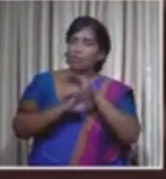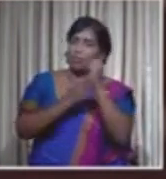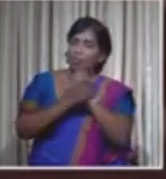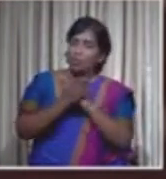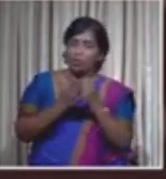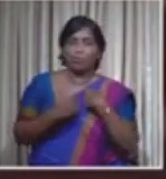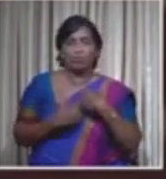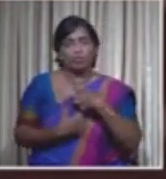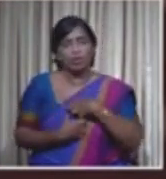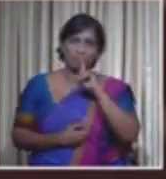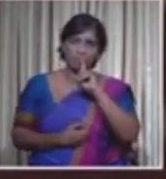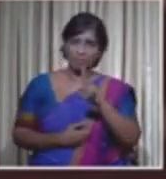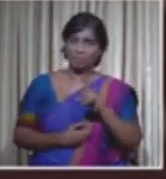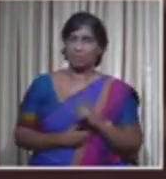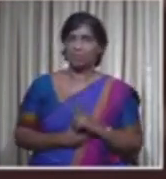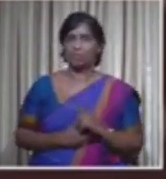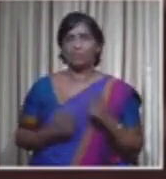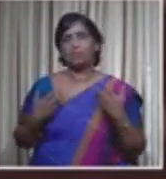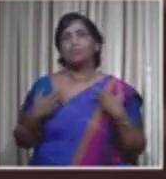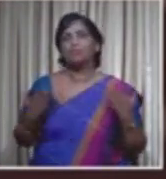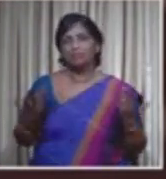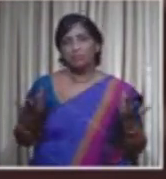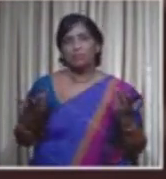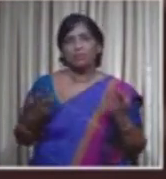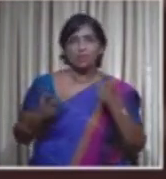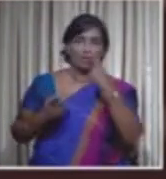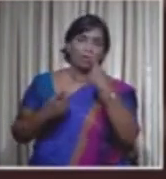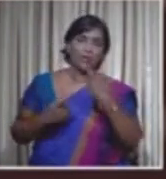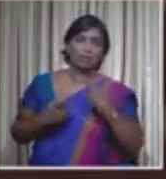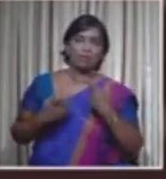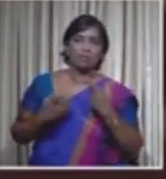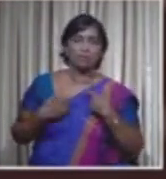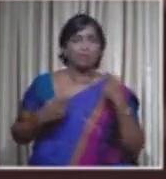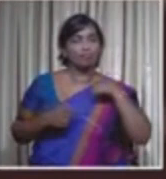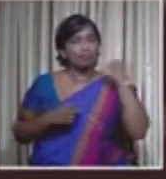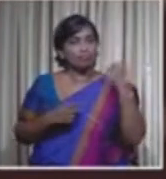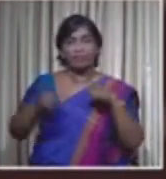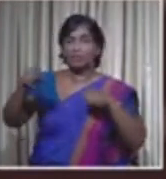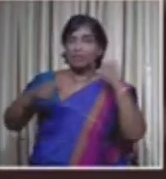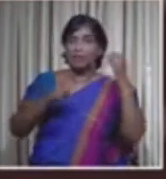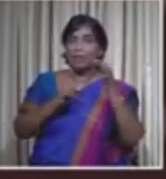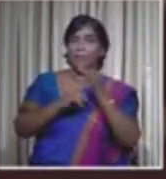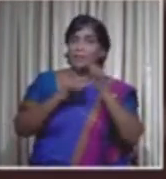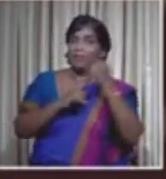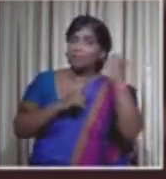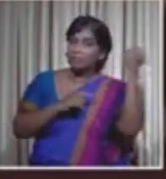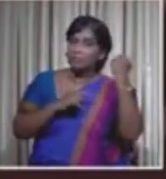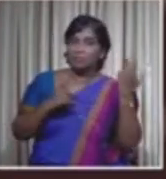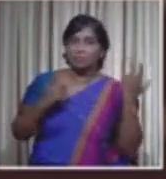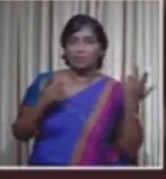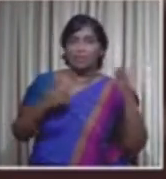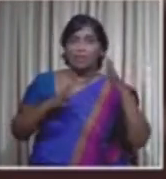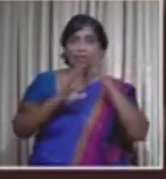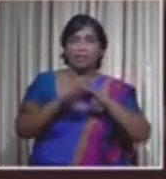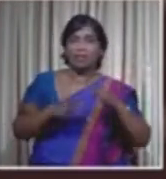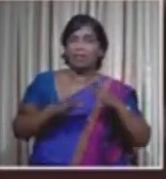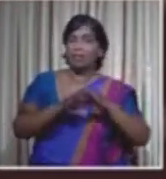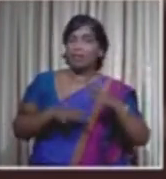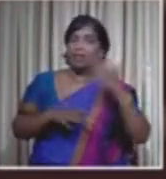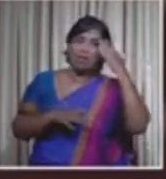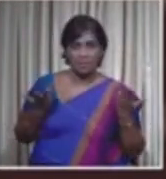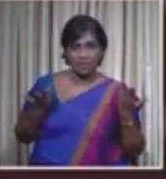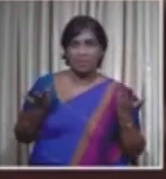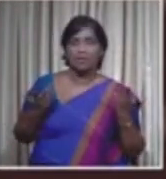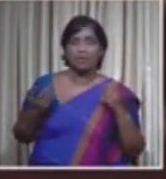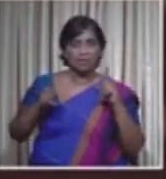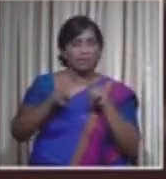අපේ කනගාටුව අපි ප්‍රකාශ කරනවා. හැබැයි අපි මොනාද ඔබතුමා නැකිරලා කතා කරුවත් මන් නැකිරලා කතා කරුවත් ප්‍රේමදාස මහත්තයා කතා කරුවත් ඒ ළමයිට දරුවන්ට දෙමව්පියන්ට